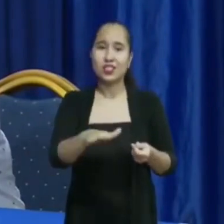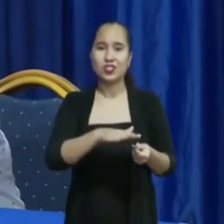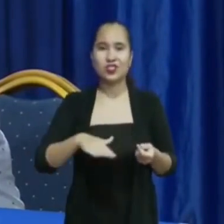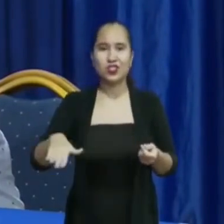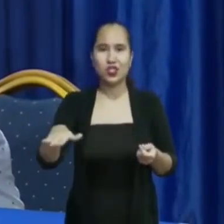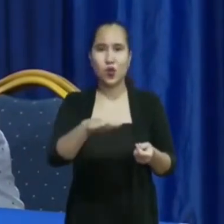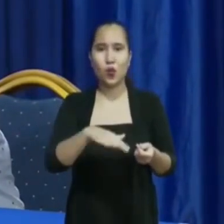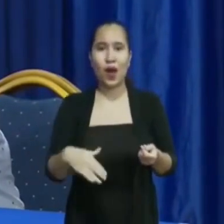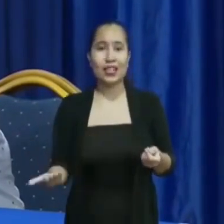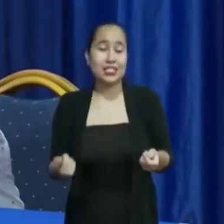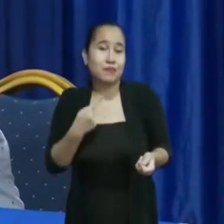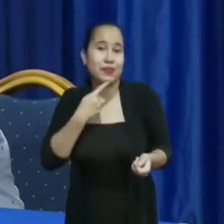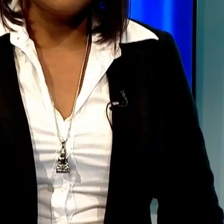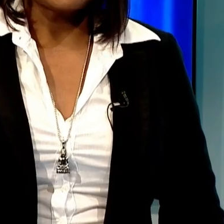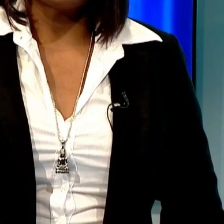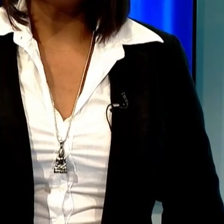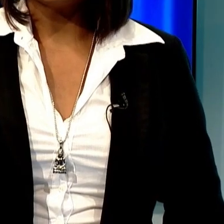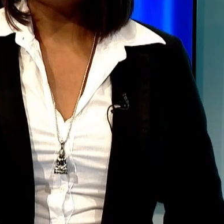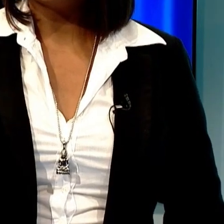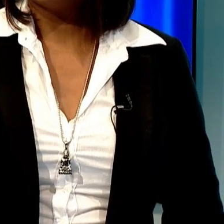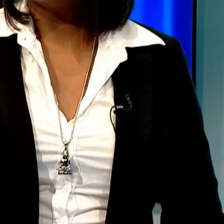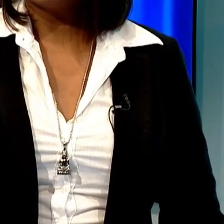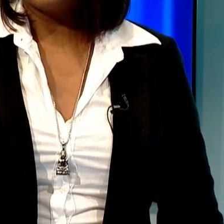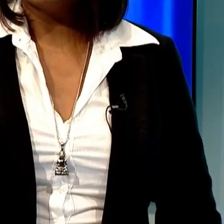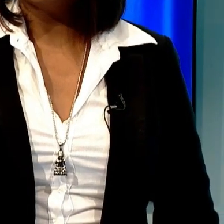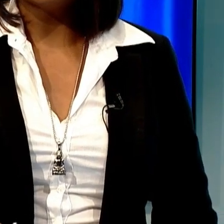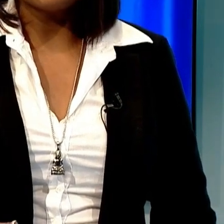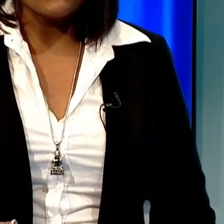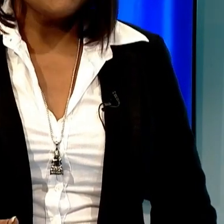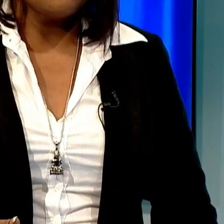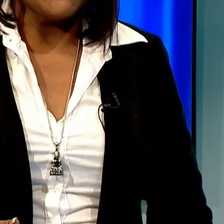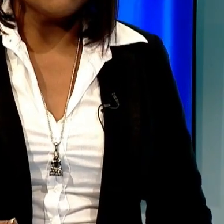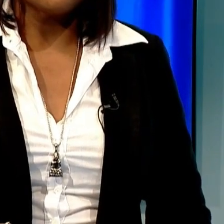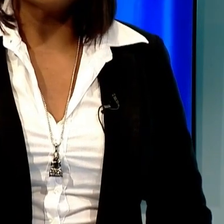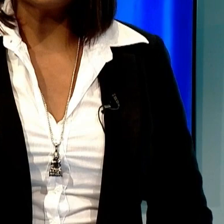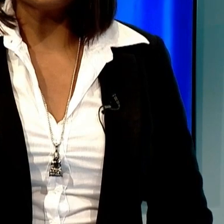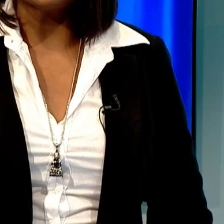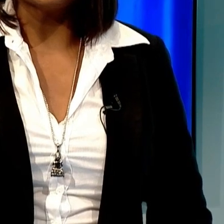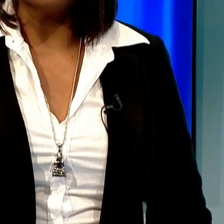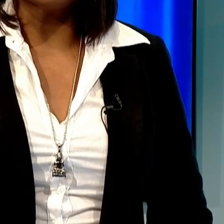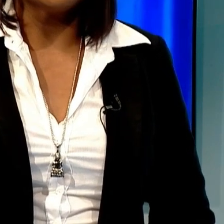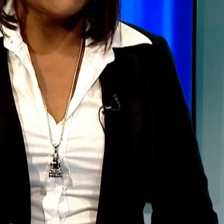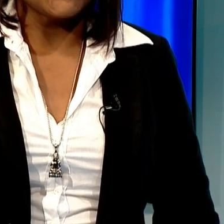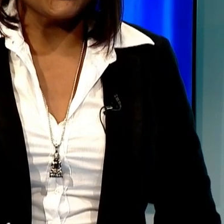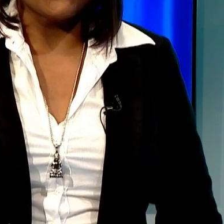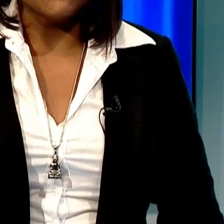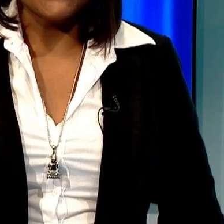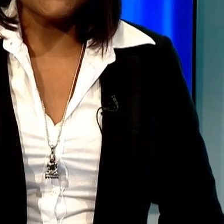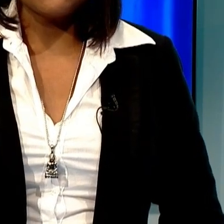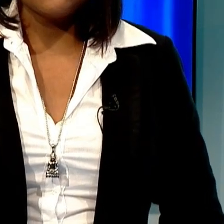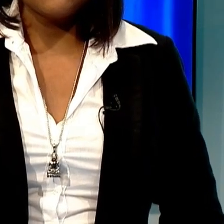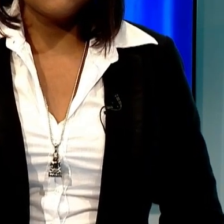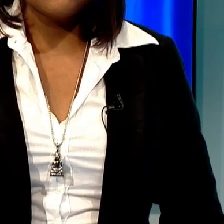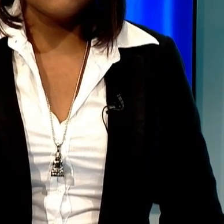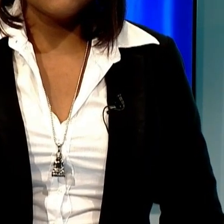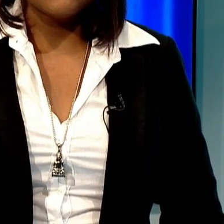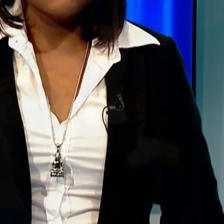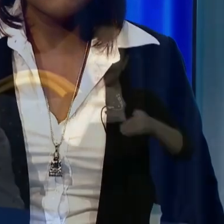situatie allemaal inhoudt. Samo zegt dat de protocollen de komende week worden besproken met de crèchehouders.